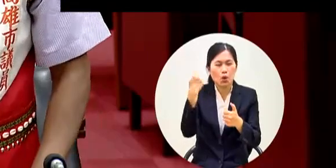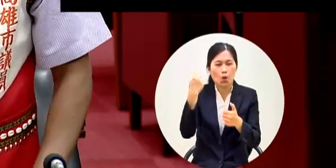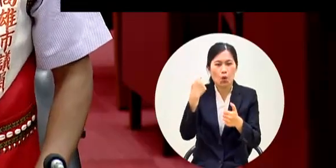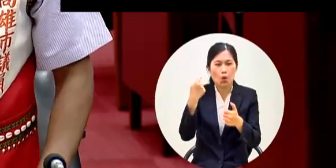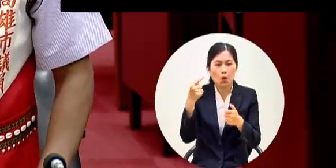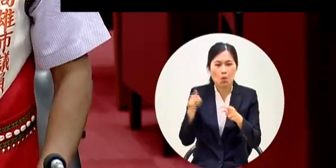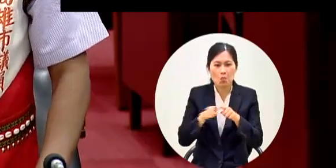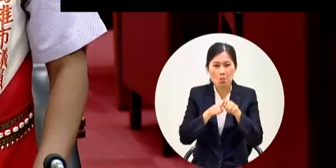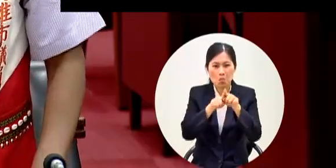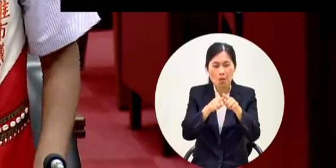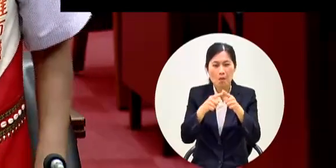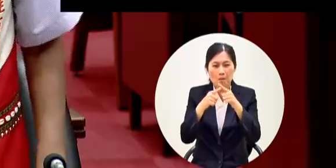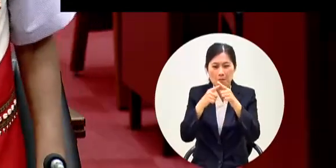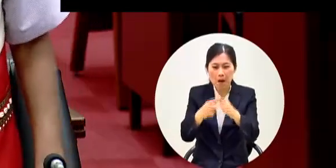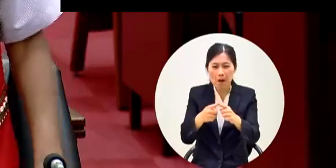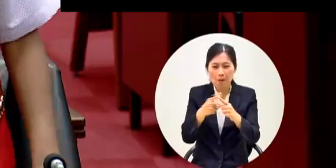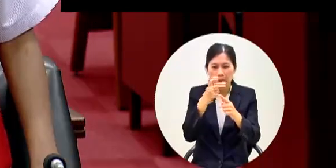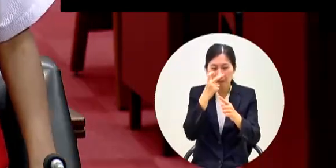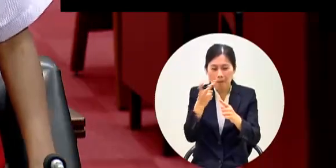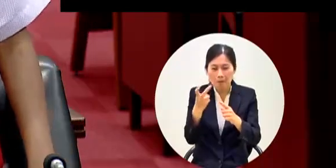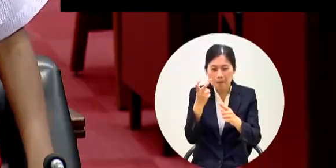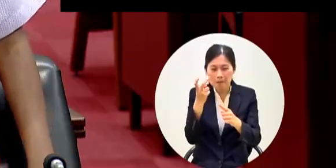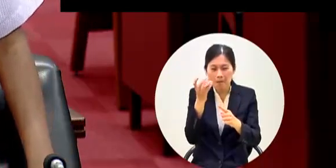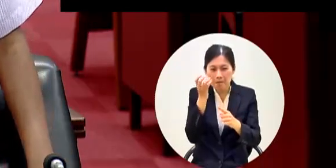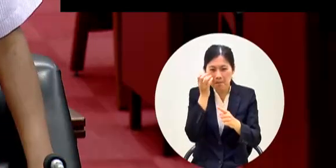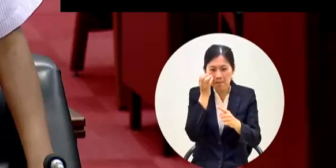再五分钟， 五分钟。 啊， 好，谢谢，